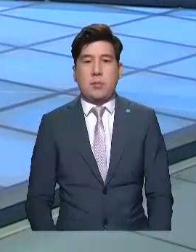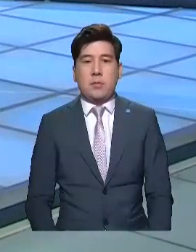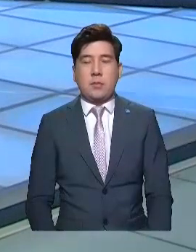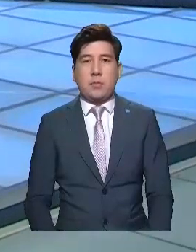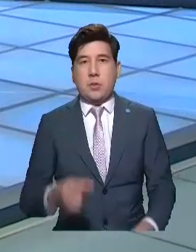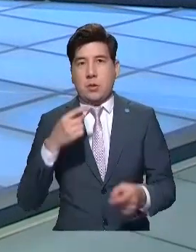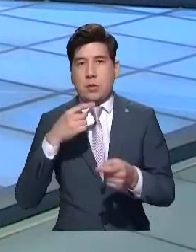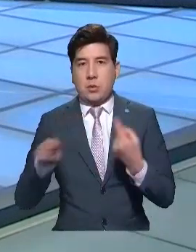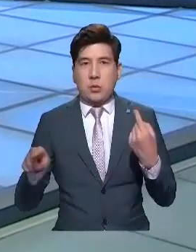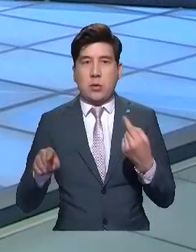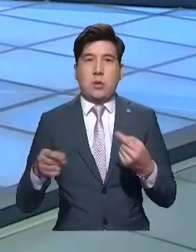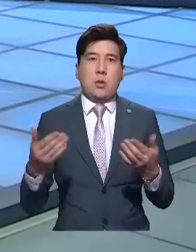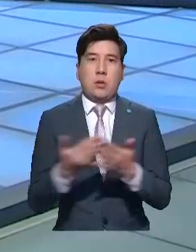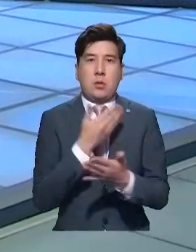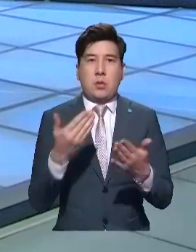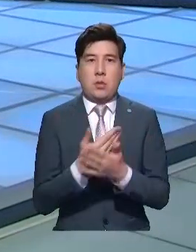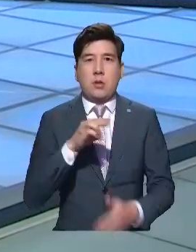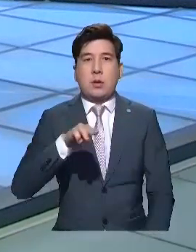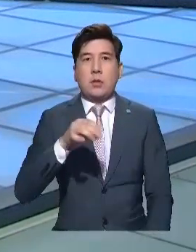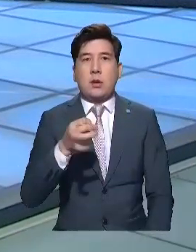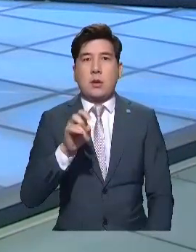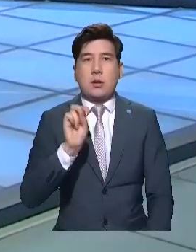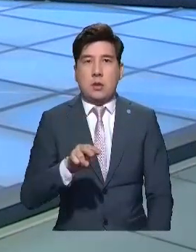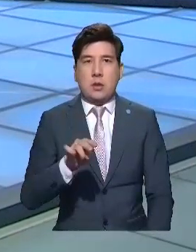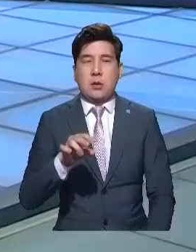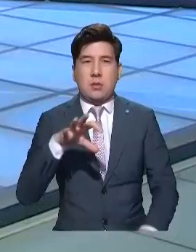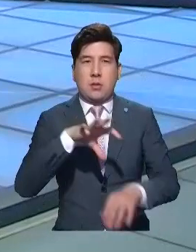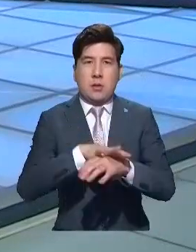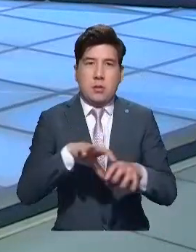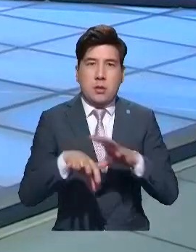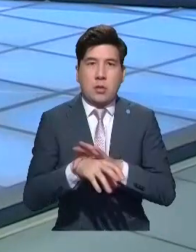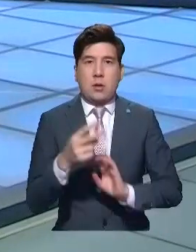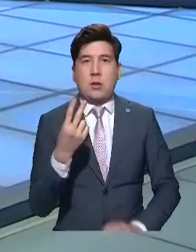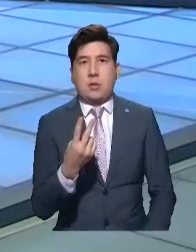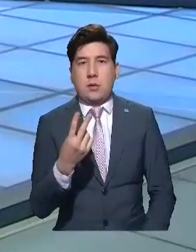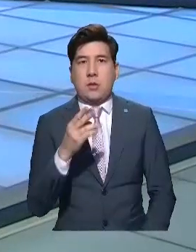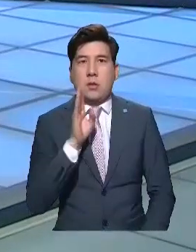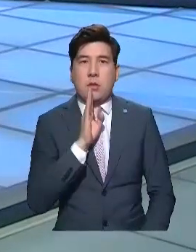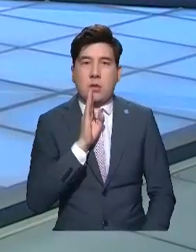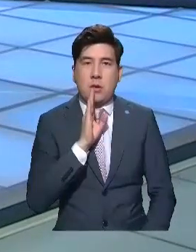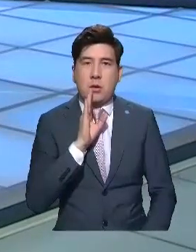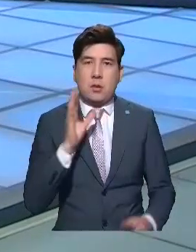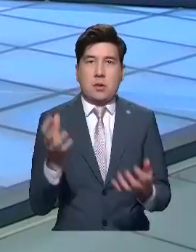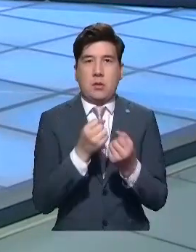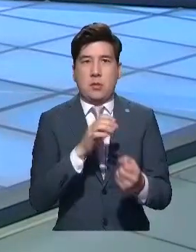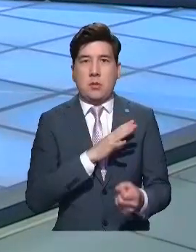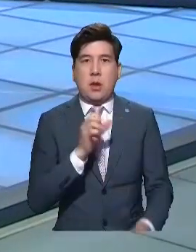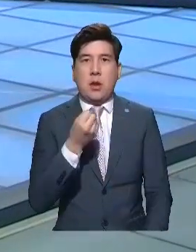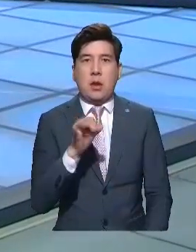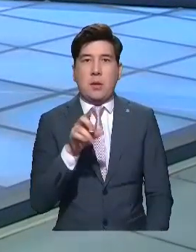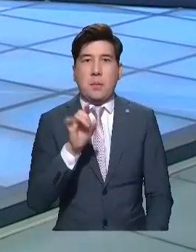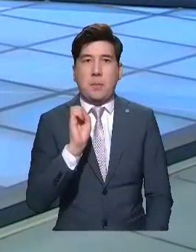Özge akparat, Tayland'da kulduqta bolğan Kazakstandaq eki kız kutkarıldı. Bul turalı Sırtkı İşler Ministerliğinin resmi ökili Aybek Smadiyarov